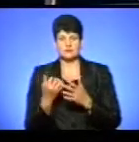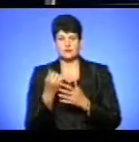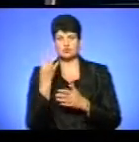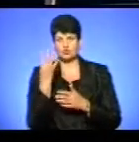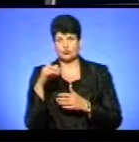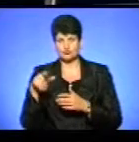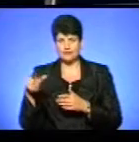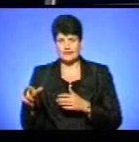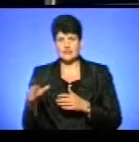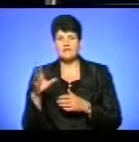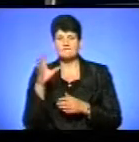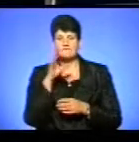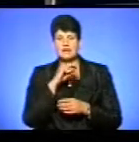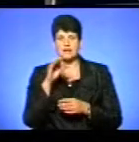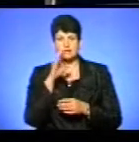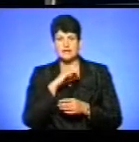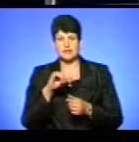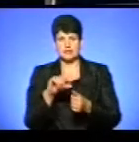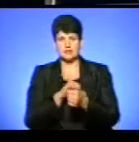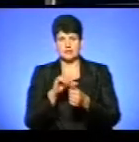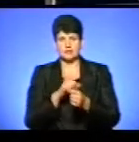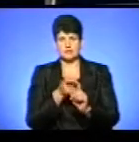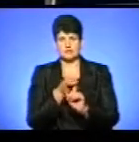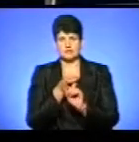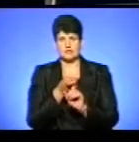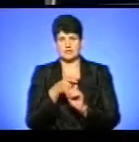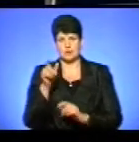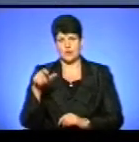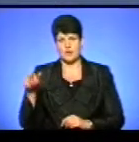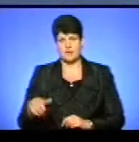та незаконно утримували нарко- та алкогольно-залежних людей.